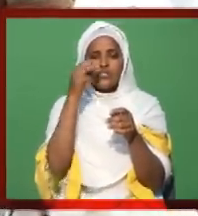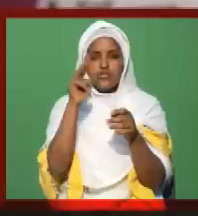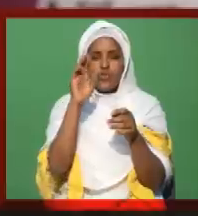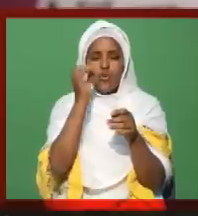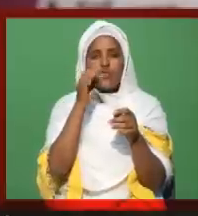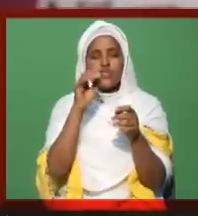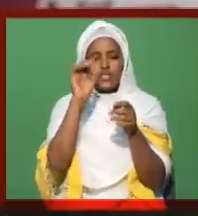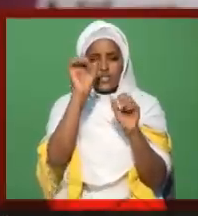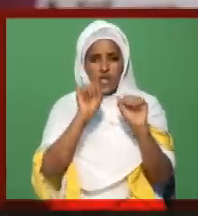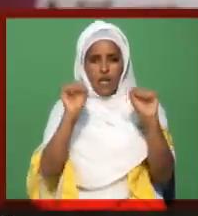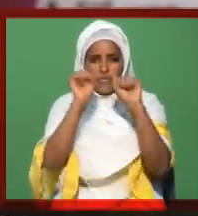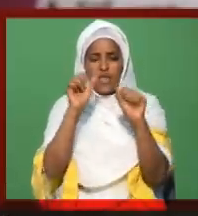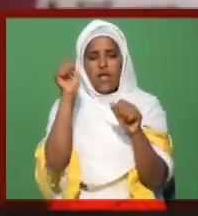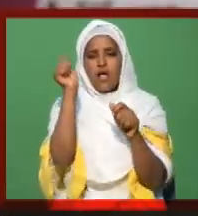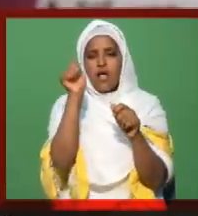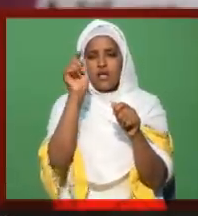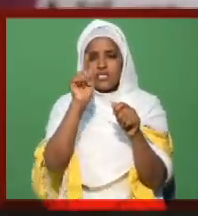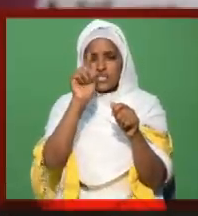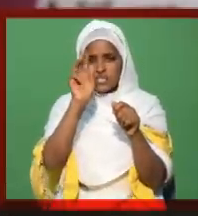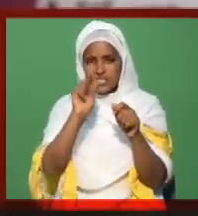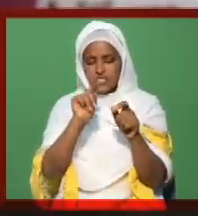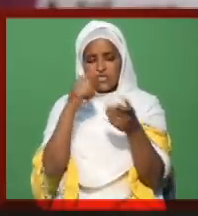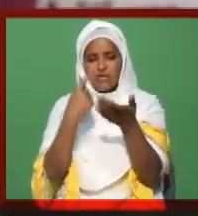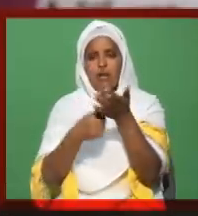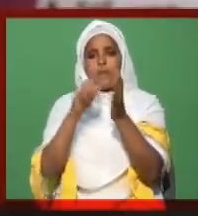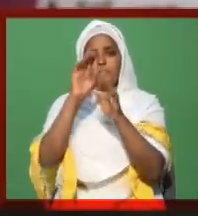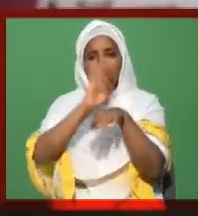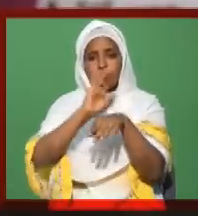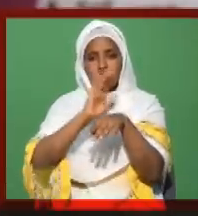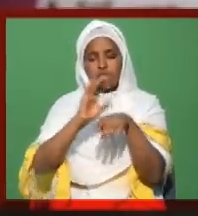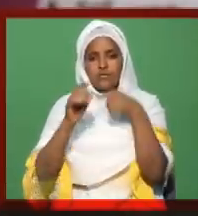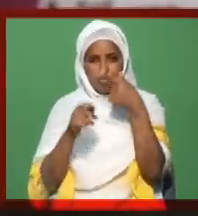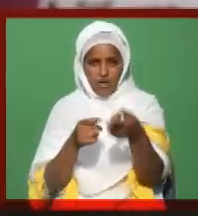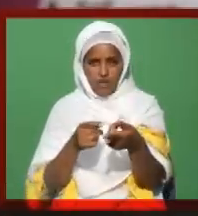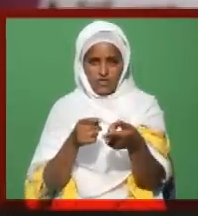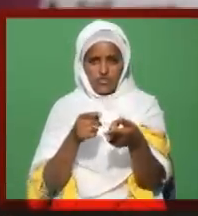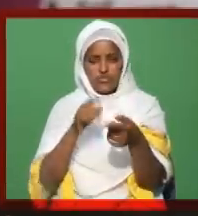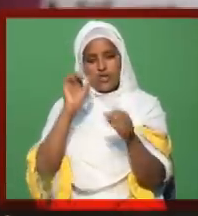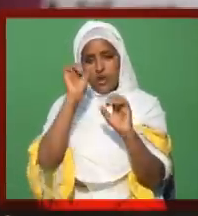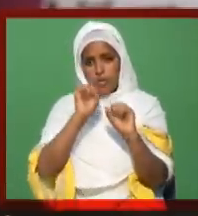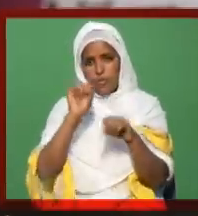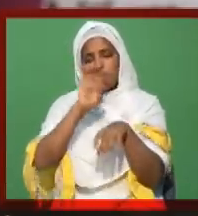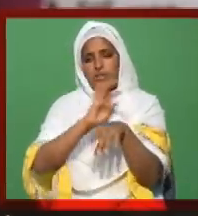አንስት ያ ቤተ ክርስቲያንን ትባላለች። ቅዳሜ